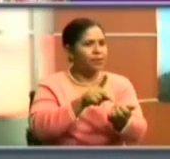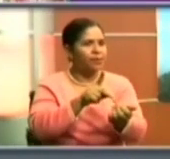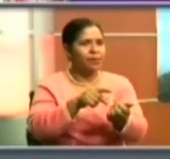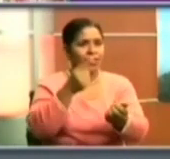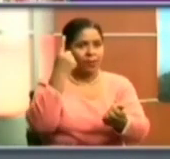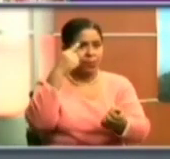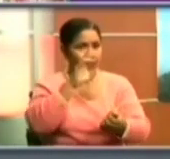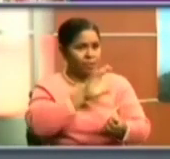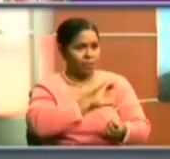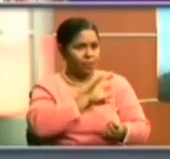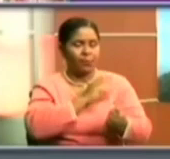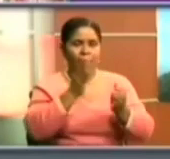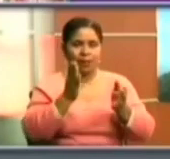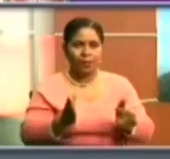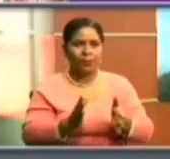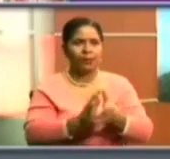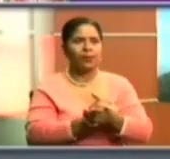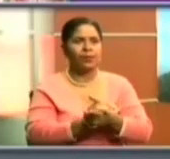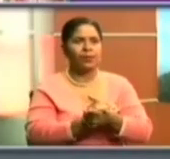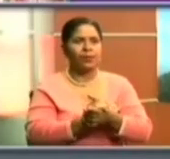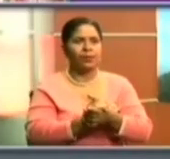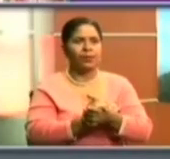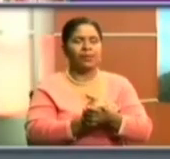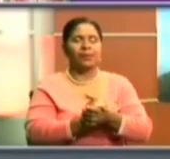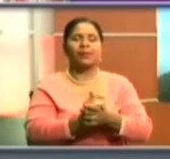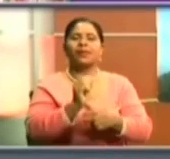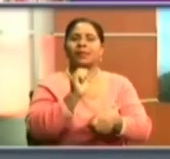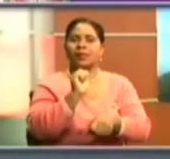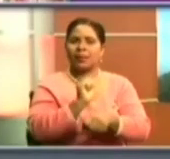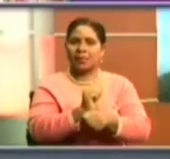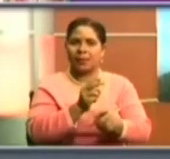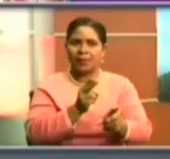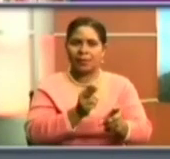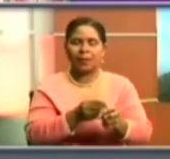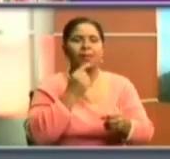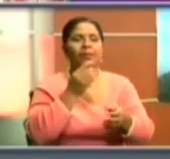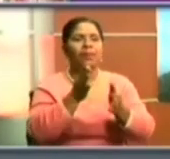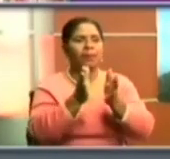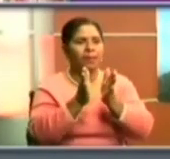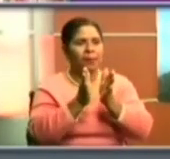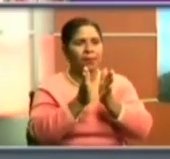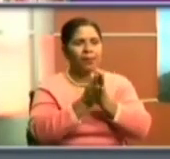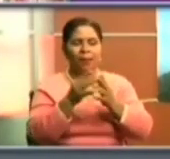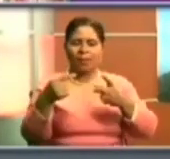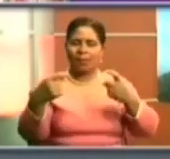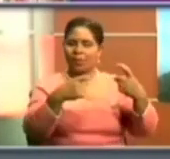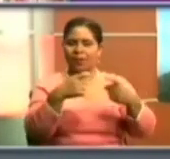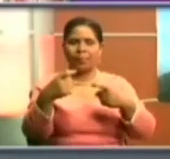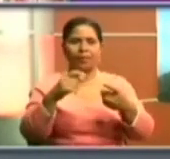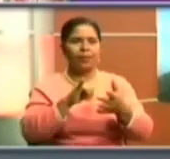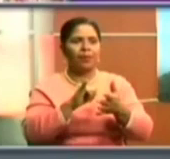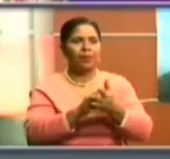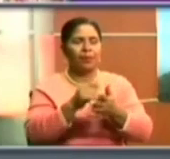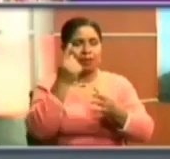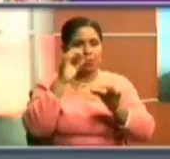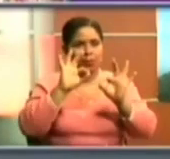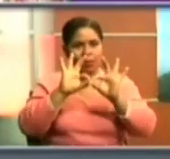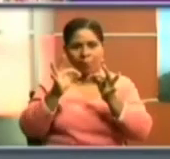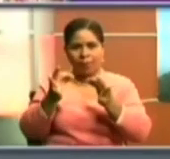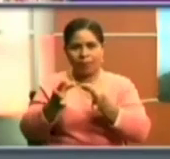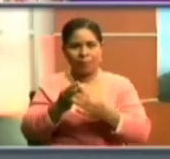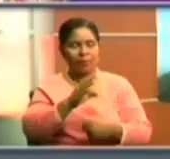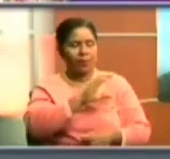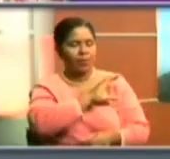les policiers, surtout si la yon quitté dans l'opération Sayo, nous demander accompagnement pour famille policiers